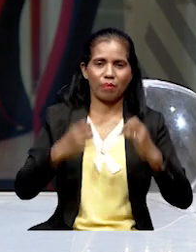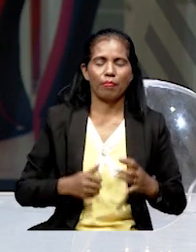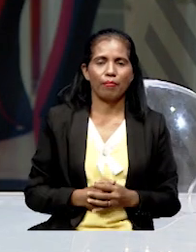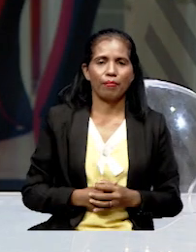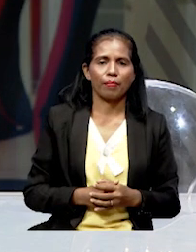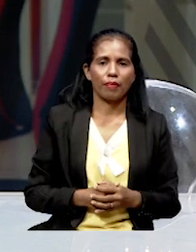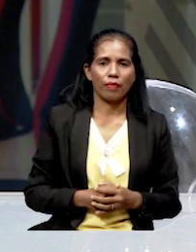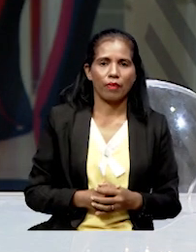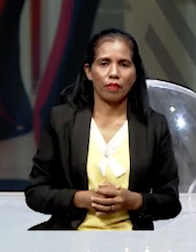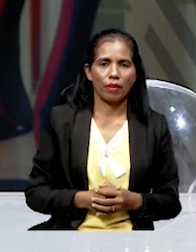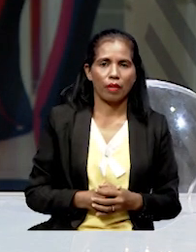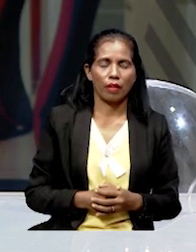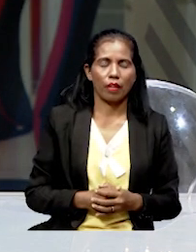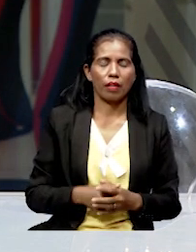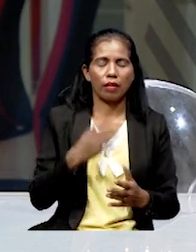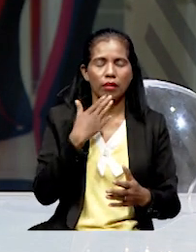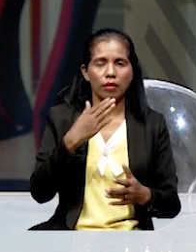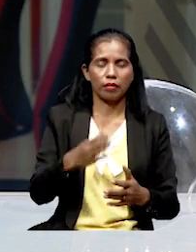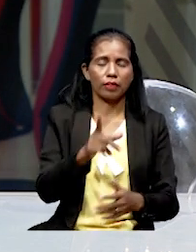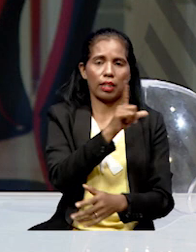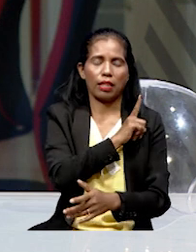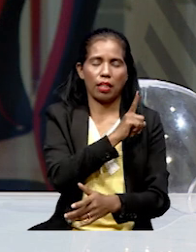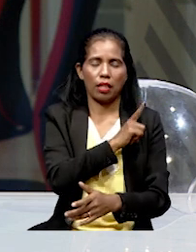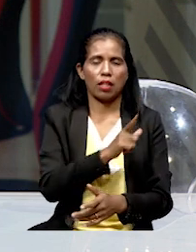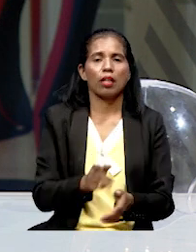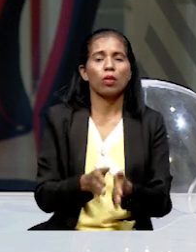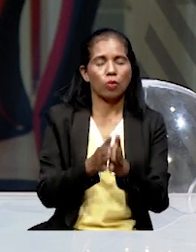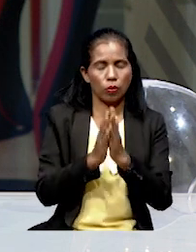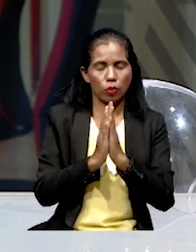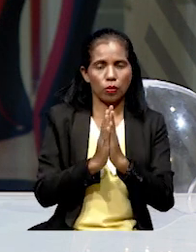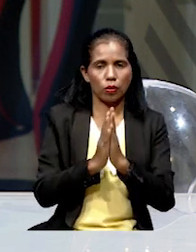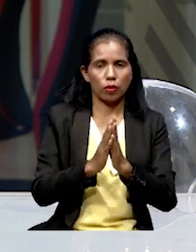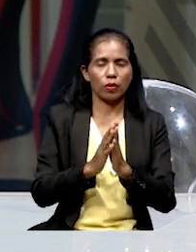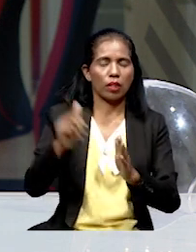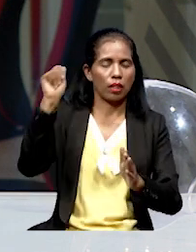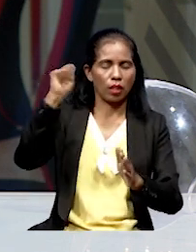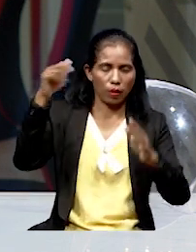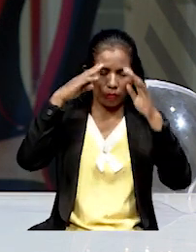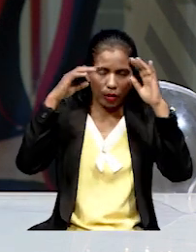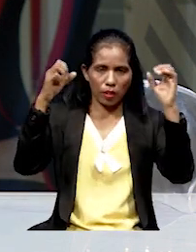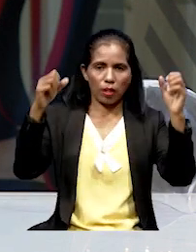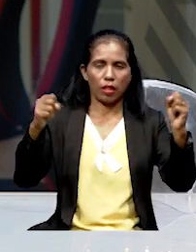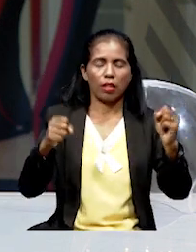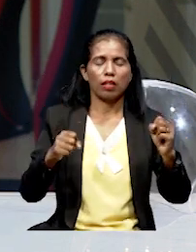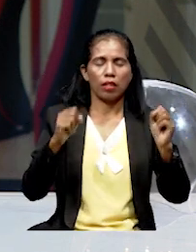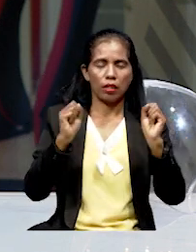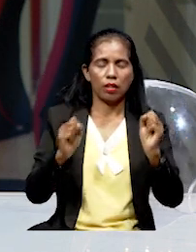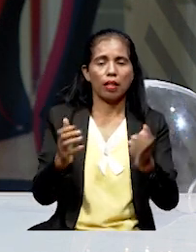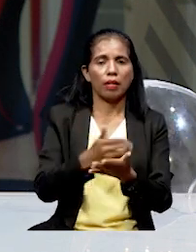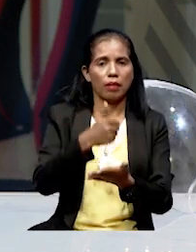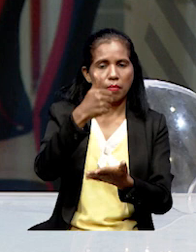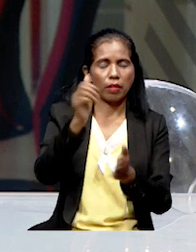Tenente General Reformado Lerianan Timur, husu candidato Presidente Republika, nebe maksa eleitu tenki